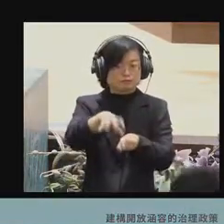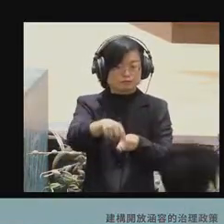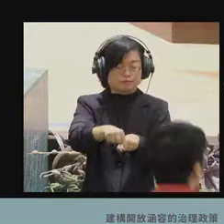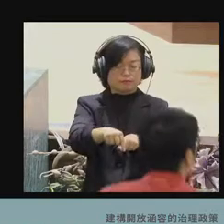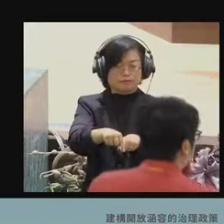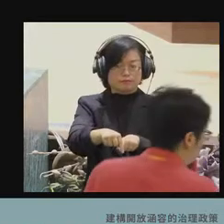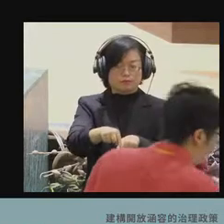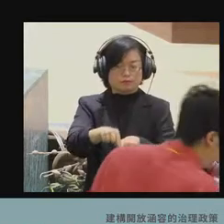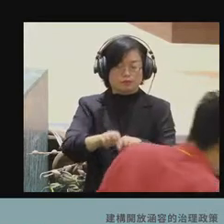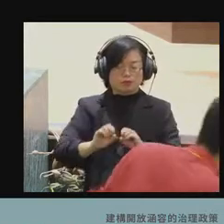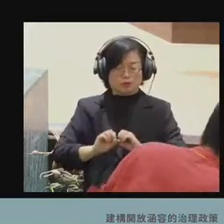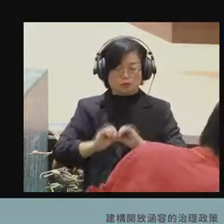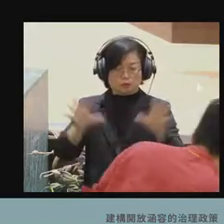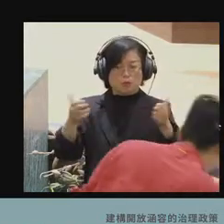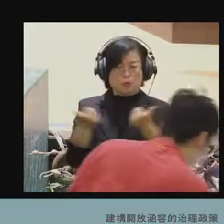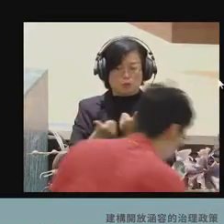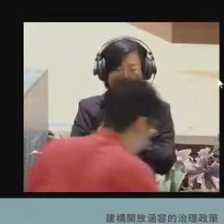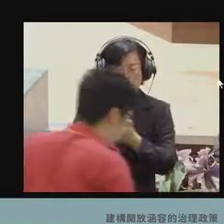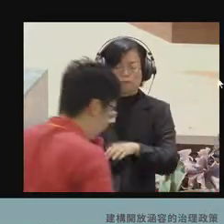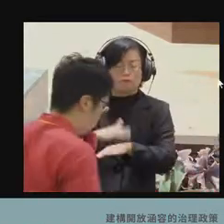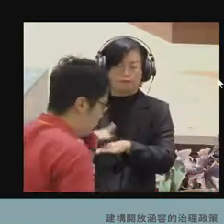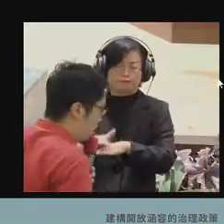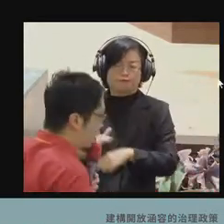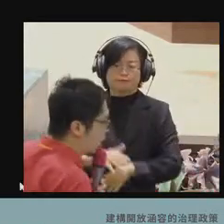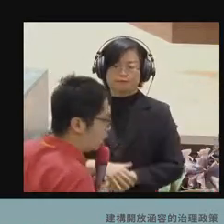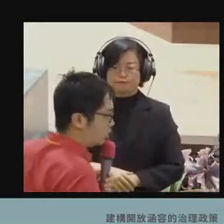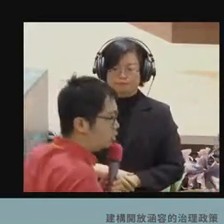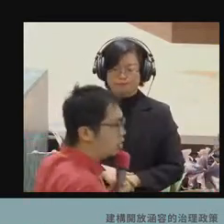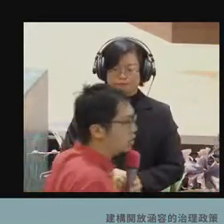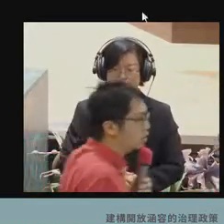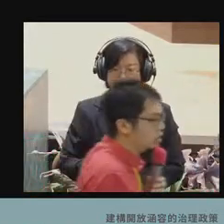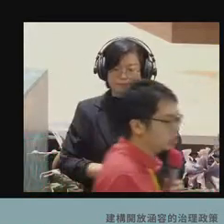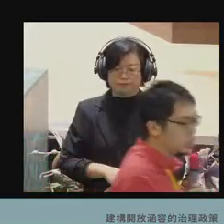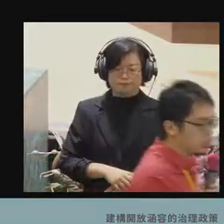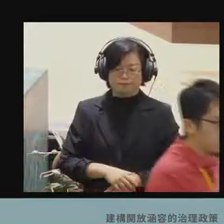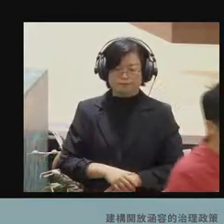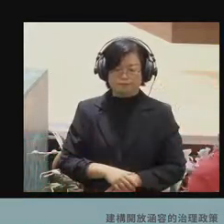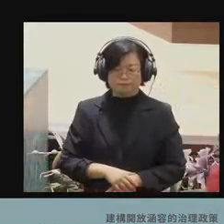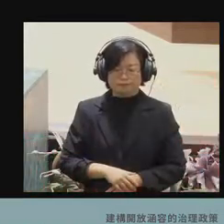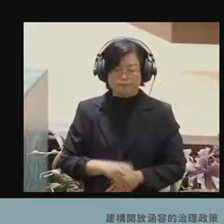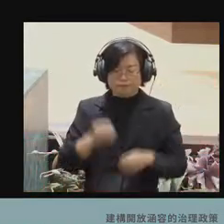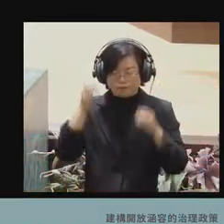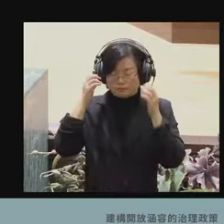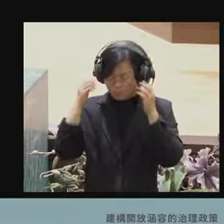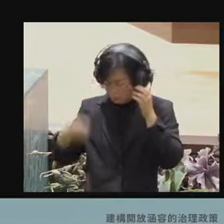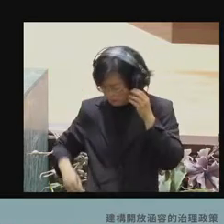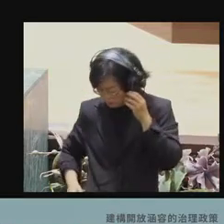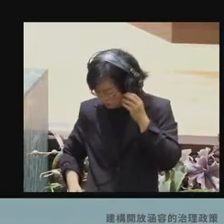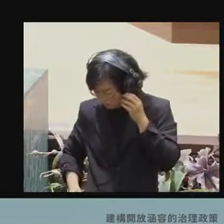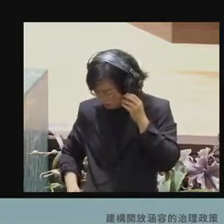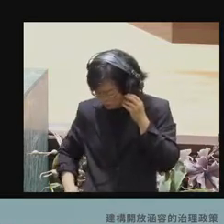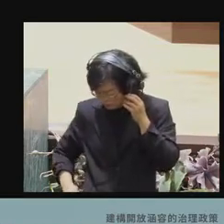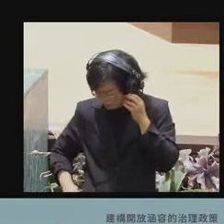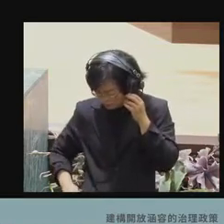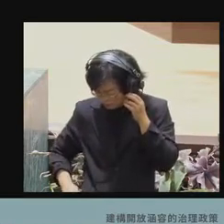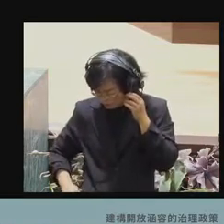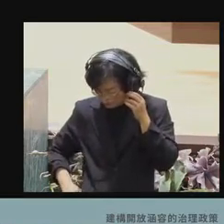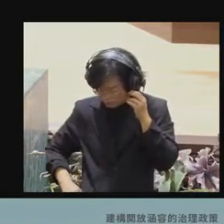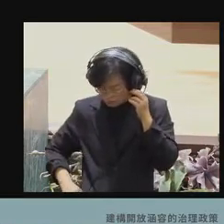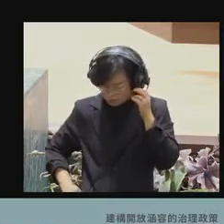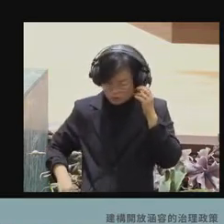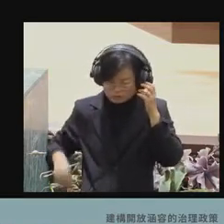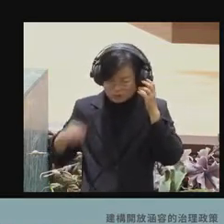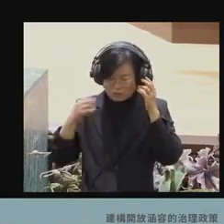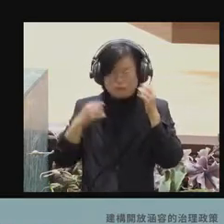好，那感谢讲者提供的预录影片。讲者也在线上参与我们的。Hello, can you